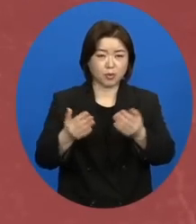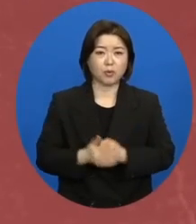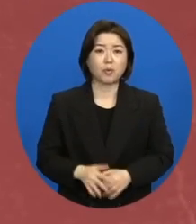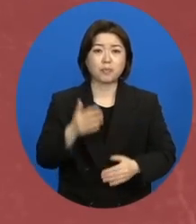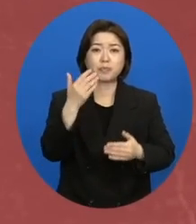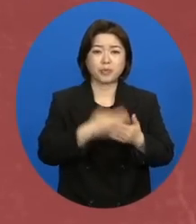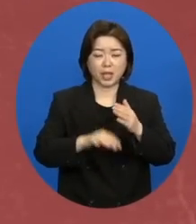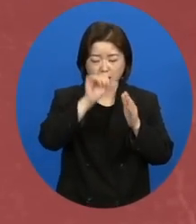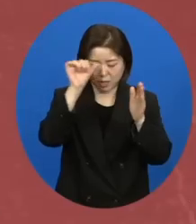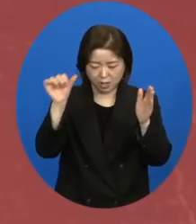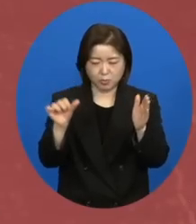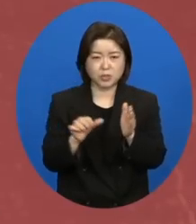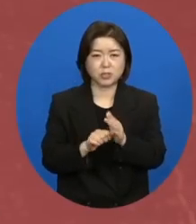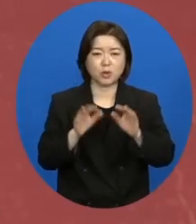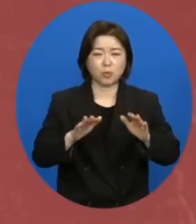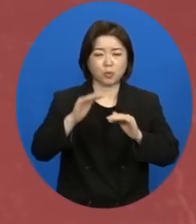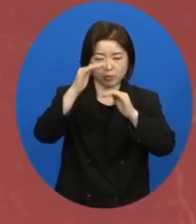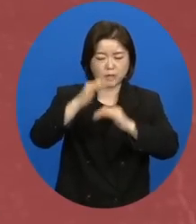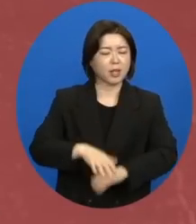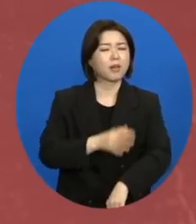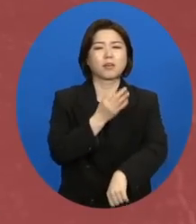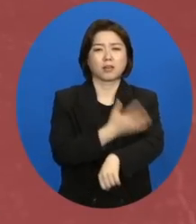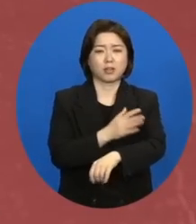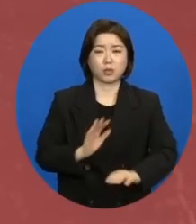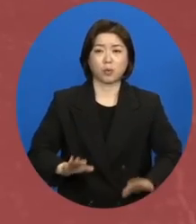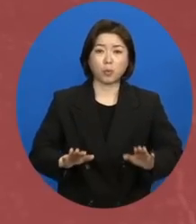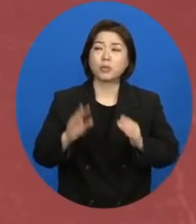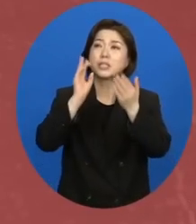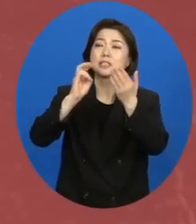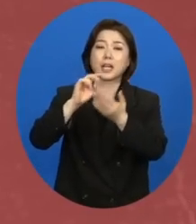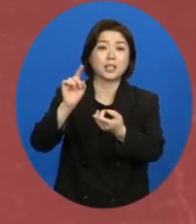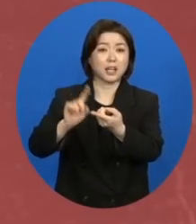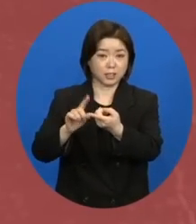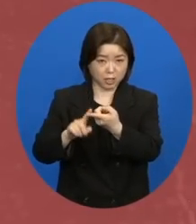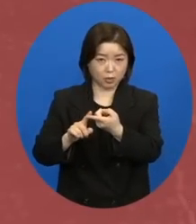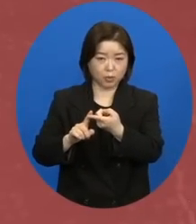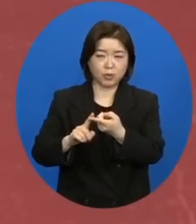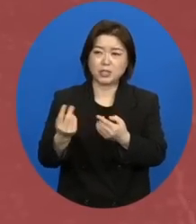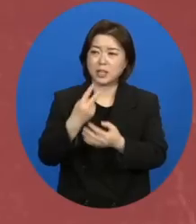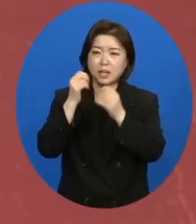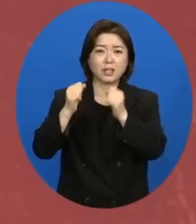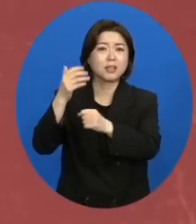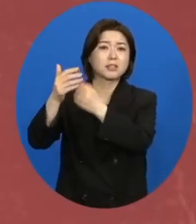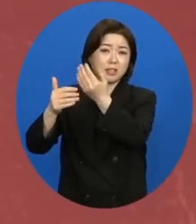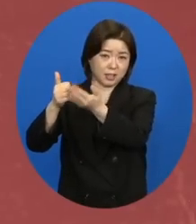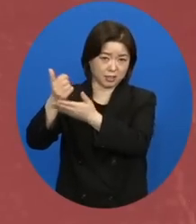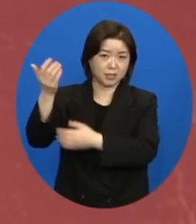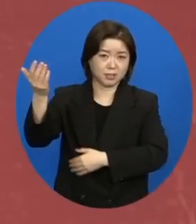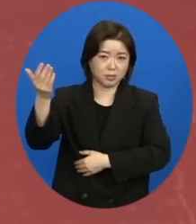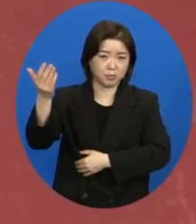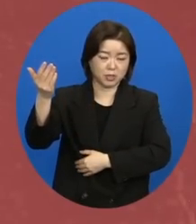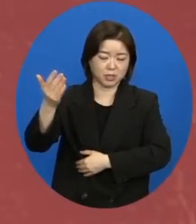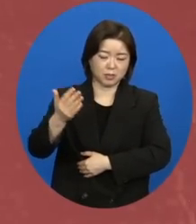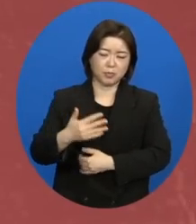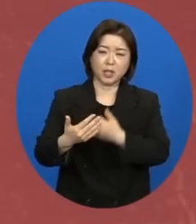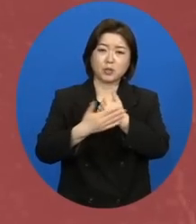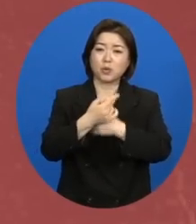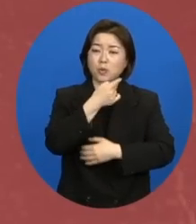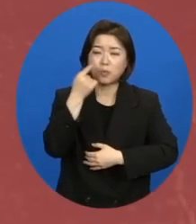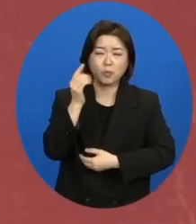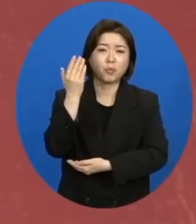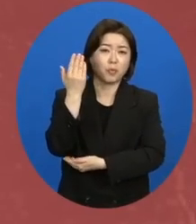남은 인생 오늘 내용은 간단해. 오늘 찬양대로 살아계신 하나님이 에벤에셀의